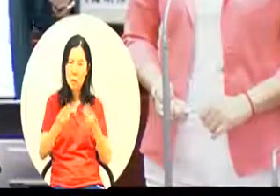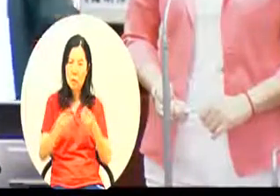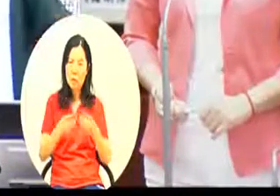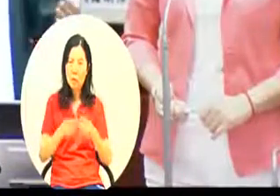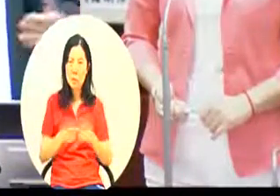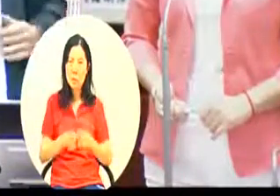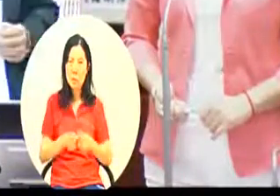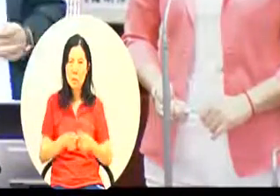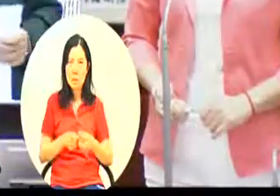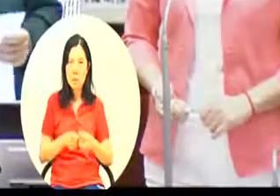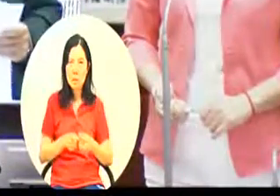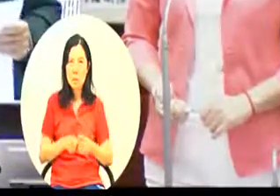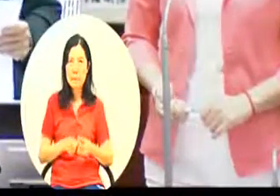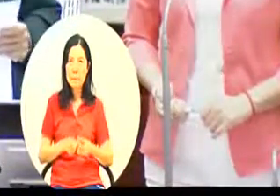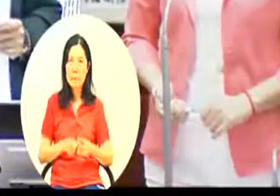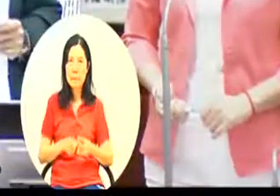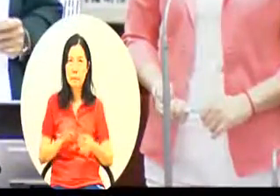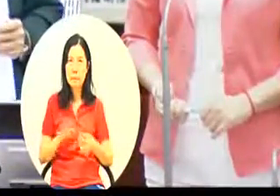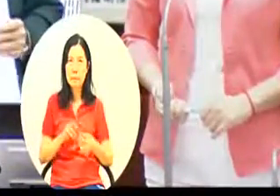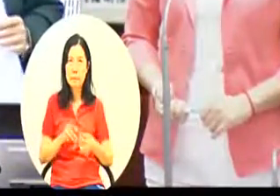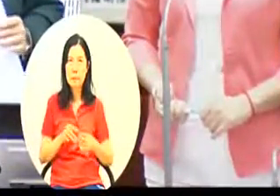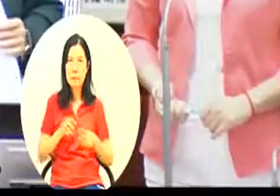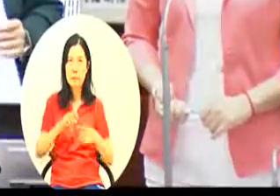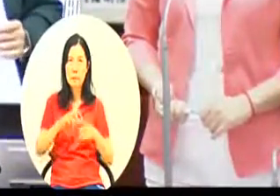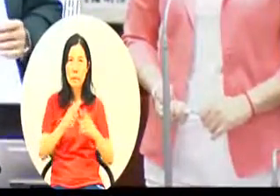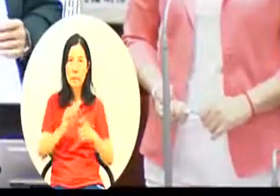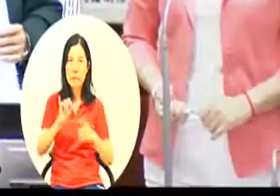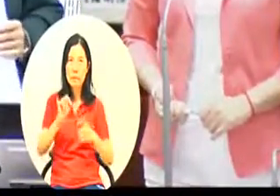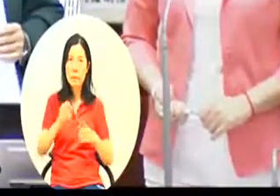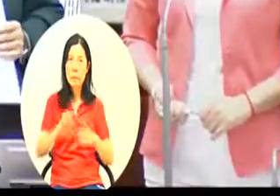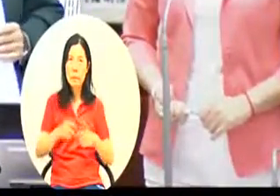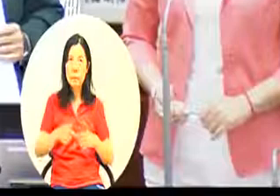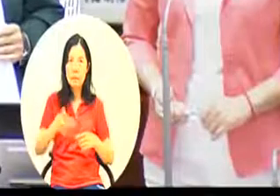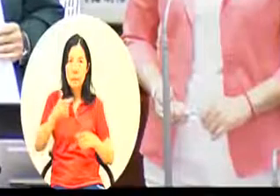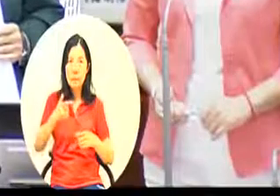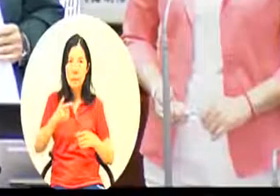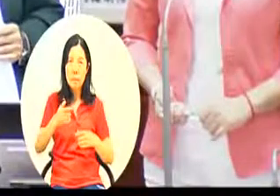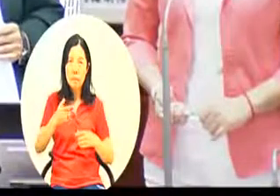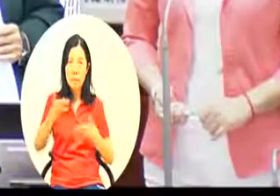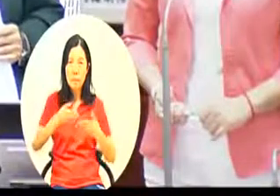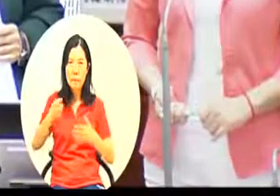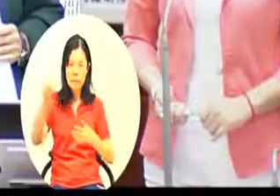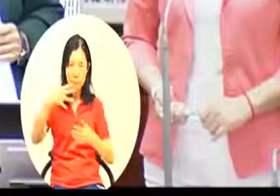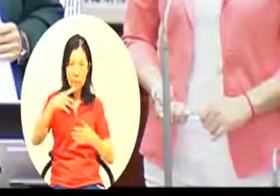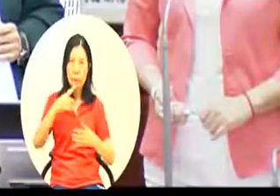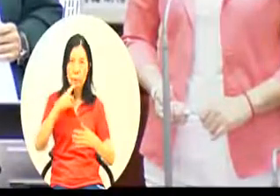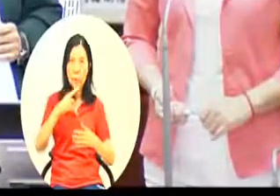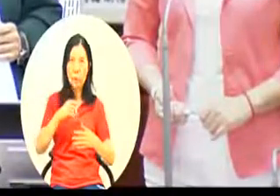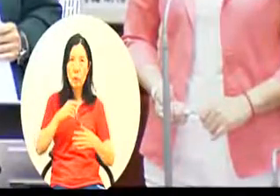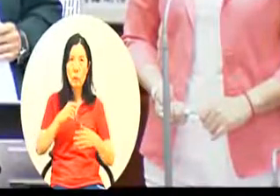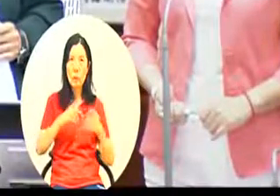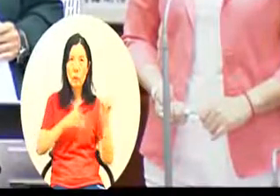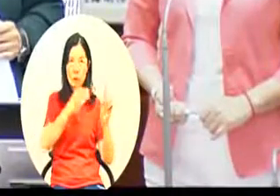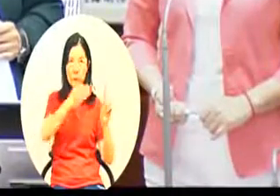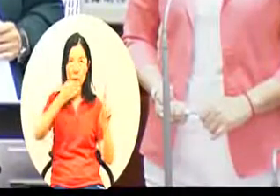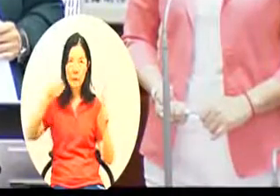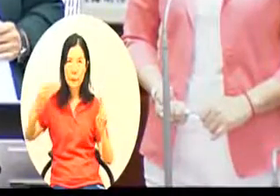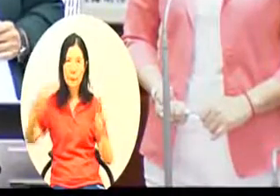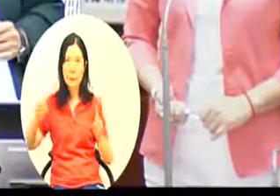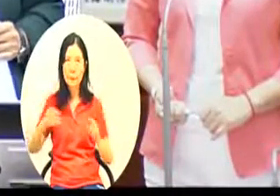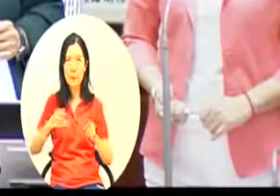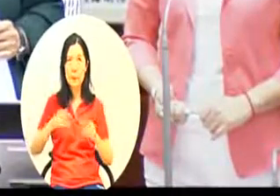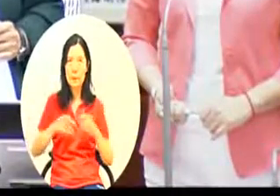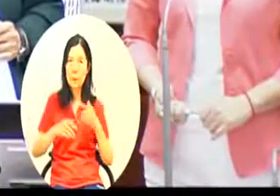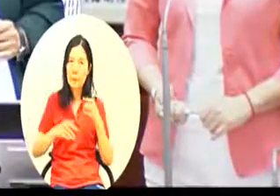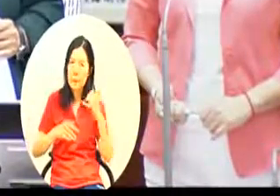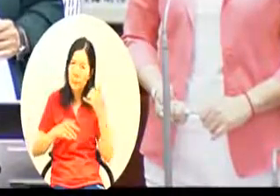待处理，那我想就李言就很快把这个事实给我们。那我想1999他在